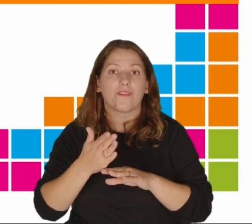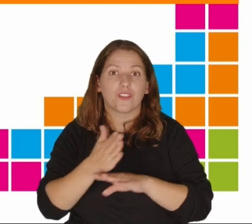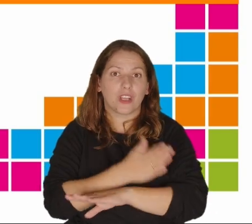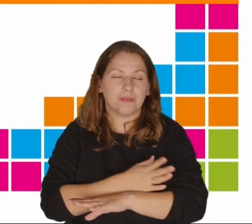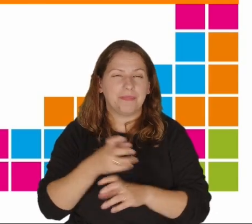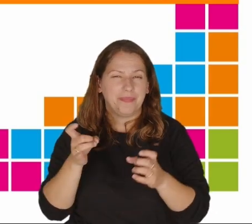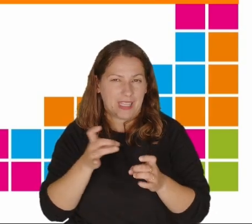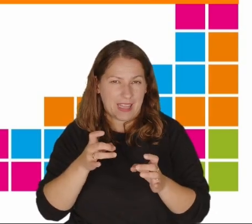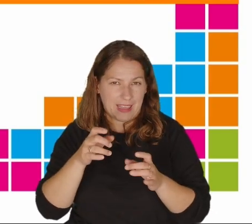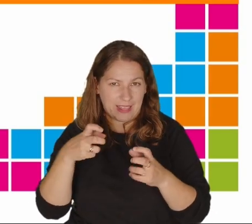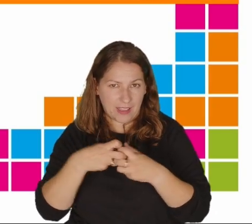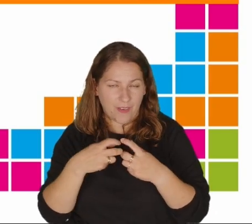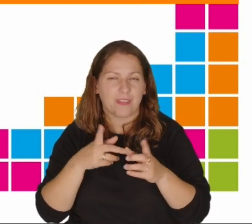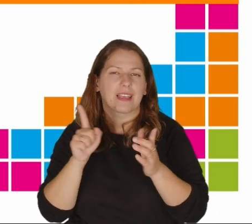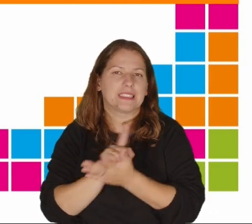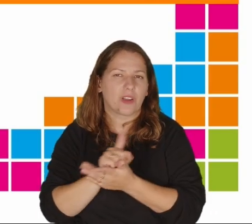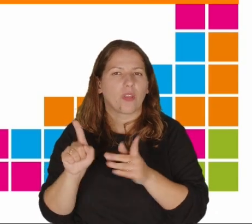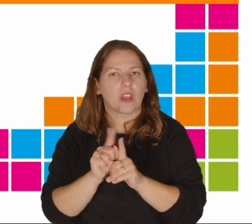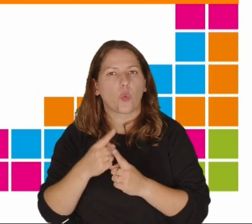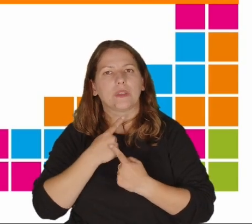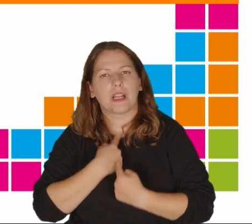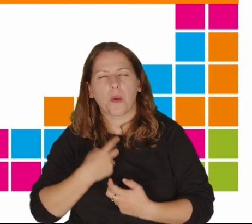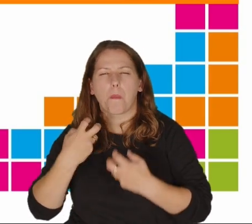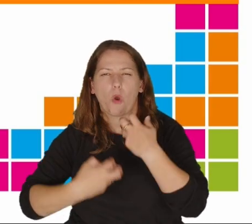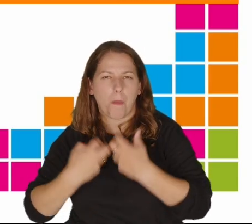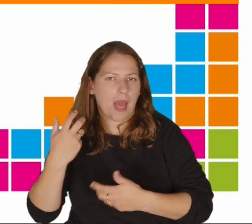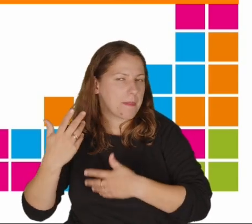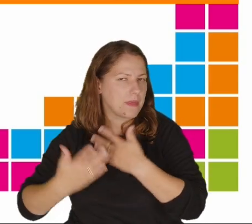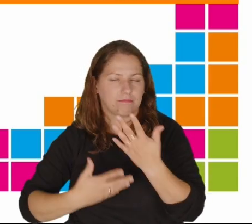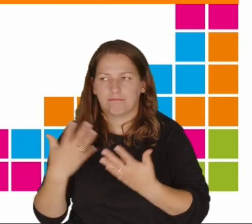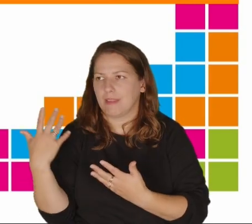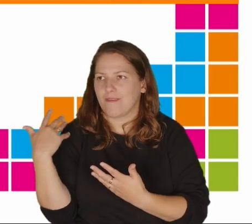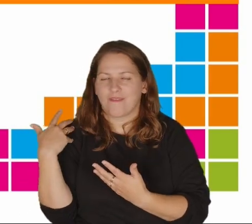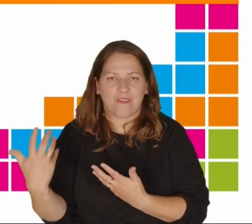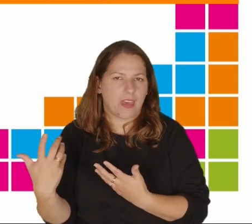w gry internetowe, tym większe ryzyko również uzależnienia, problemów w wieku